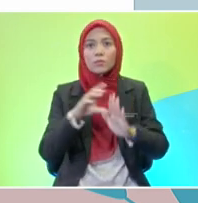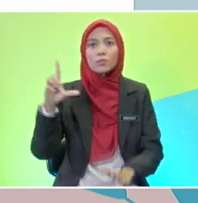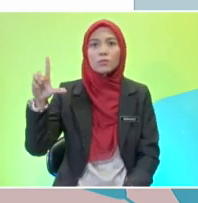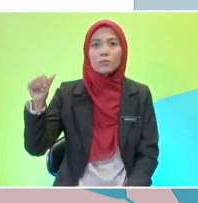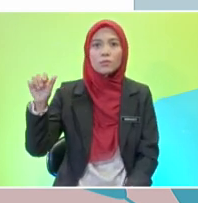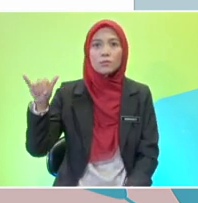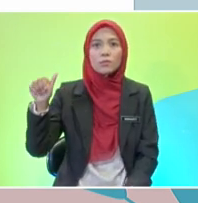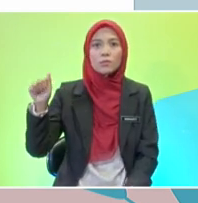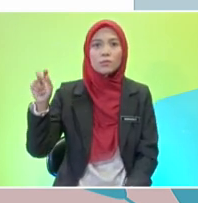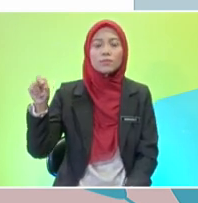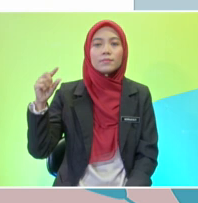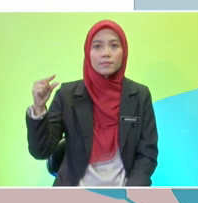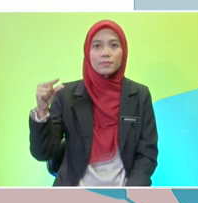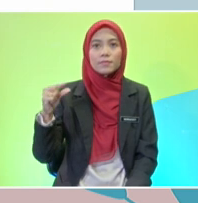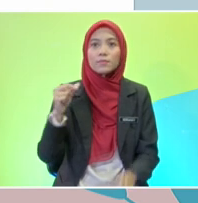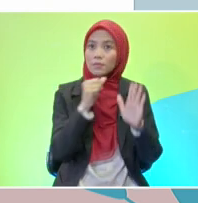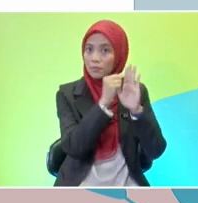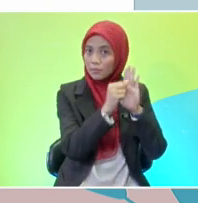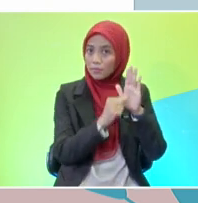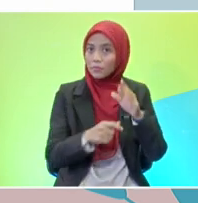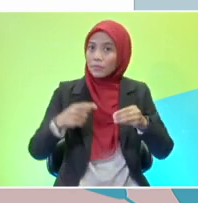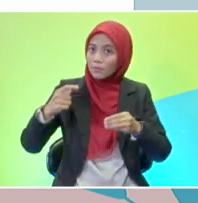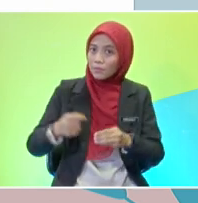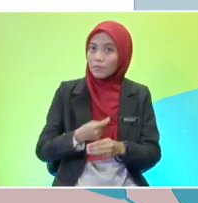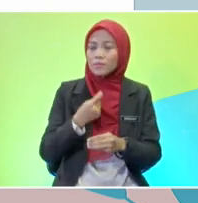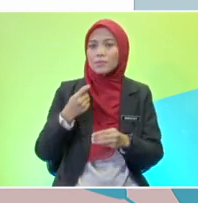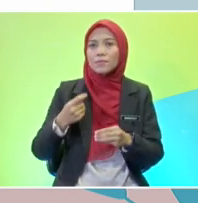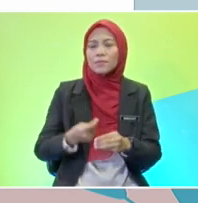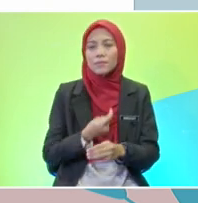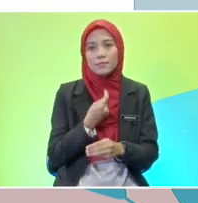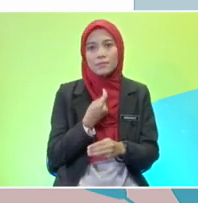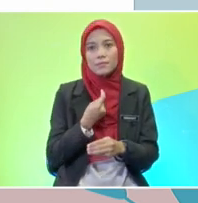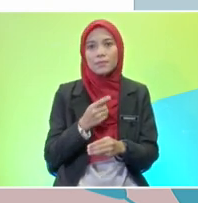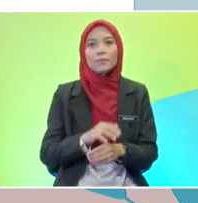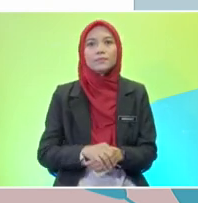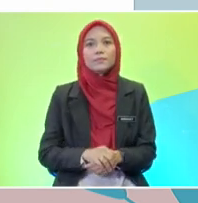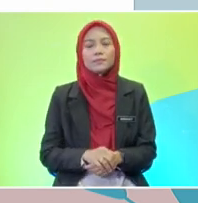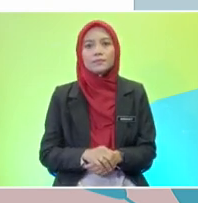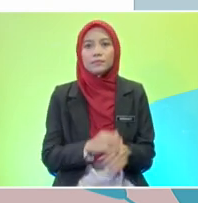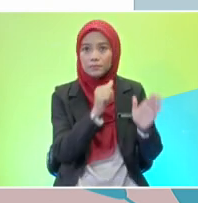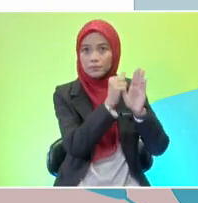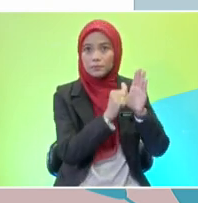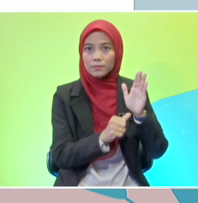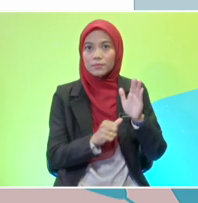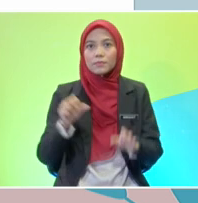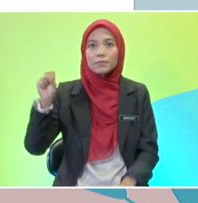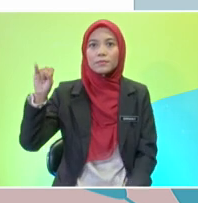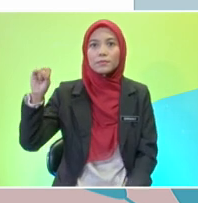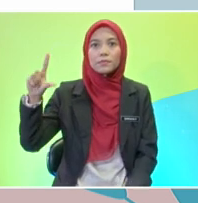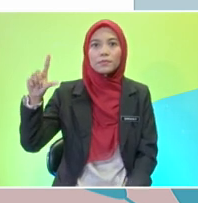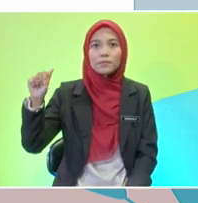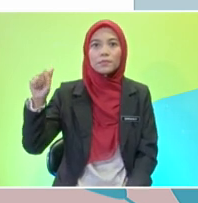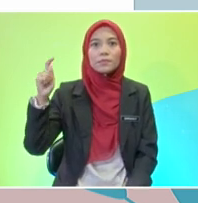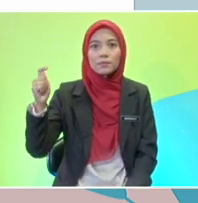ayam ukiran tepuk timbul besi dan ukiran ukiran dan juga